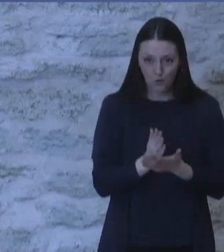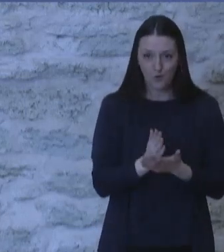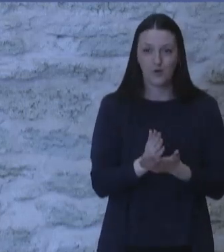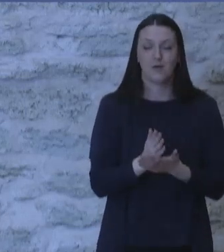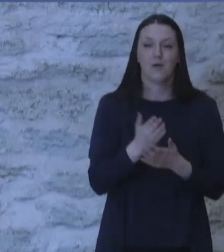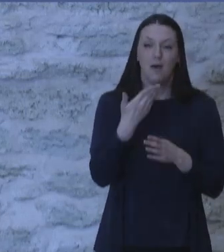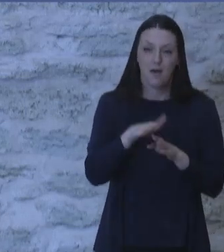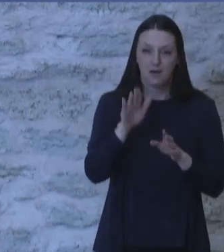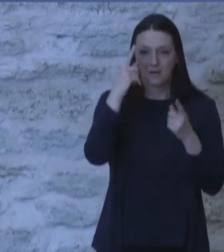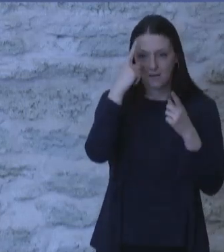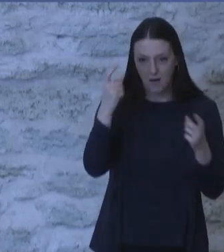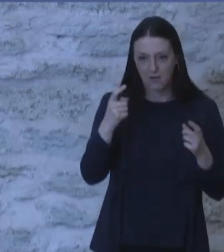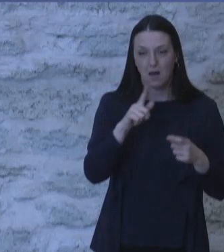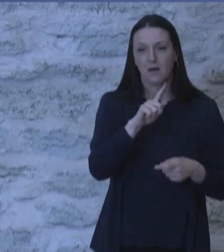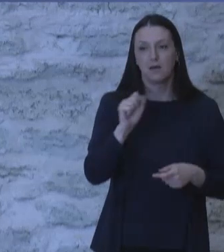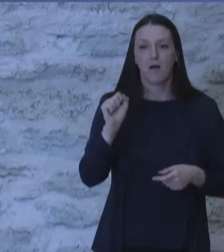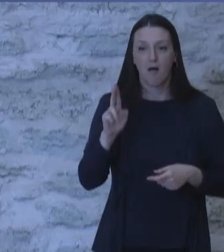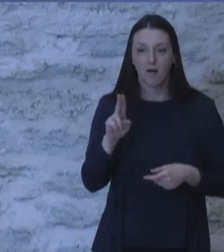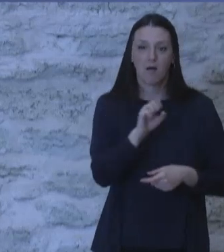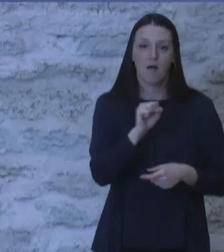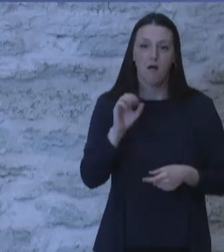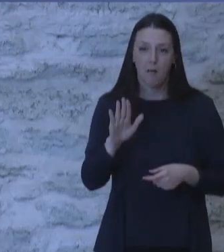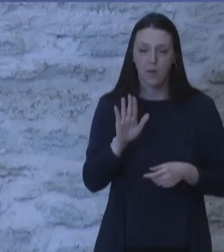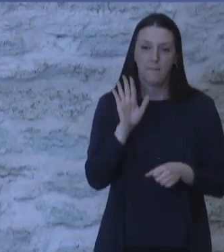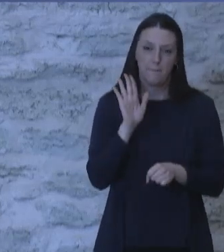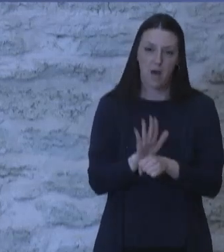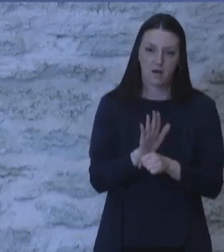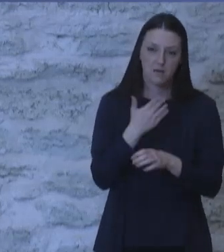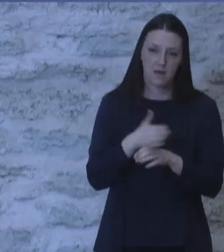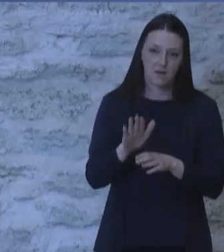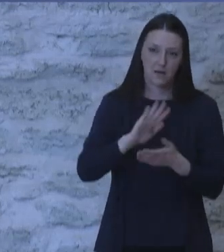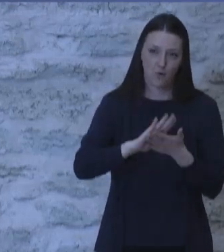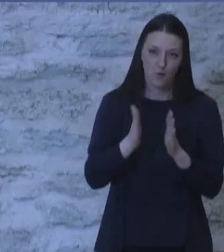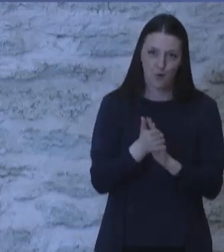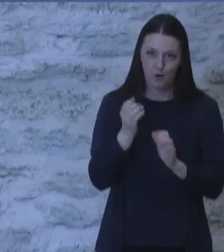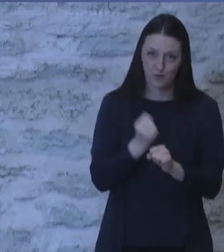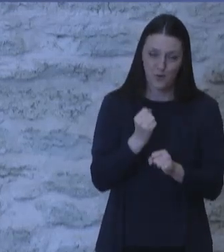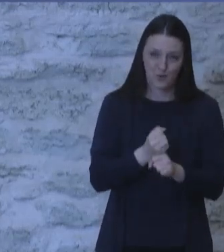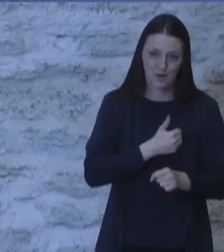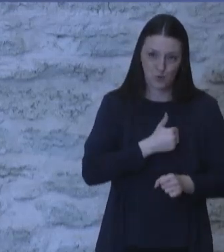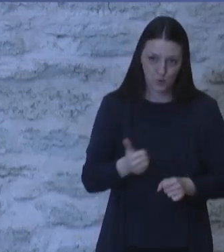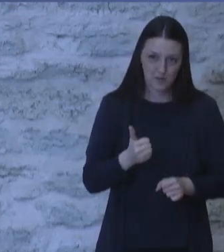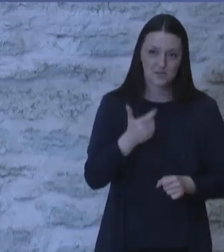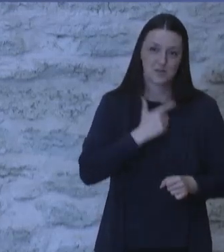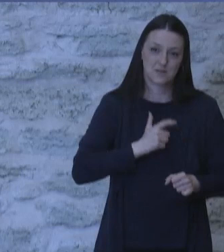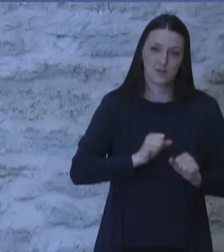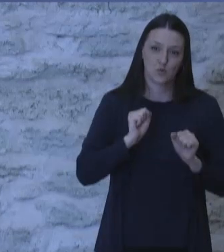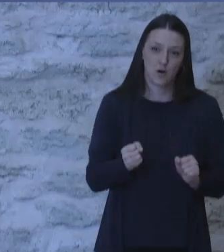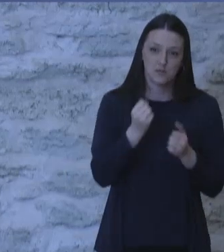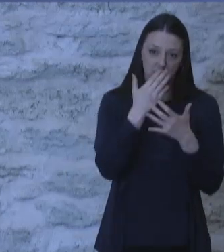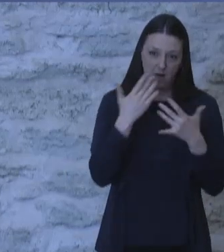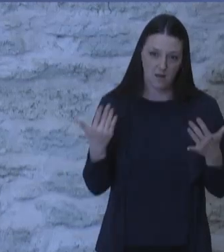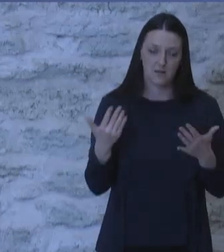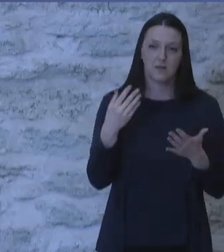eri teade ja kaab määrati eri olukorratööde juhiks isikukaitse vahendite hankimisel väljaspool